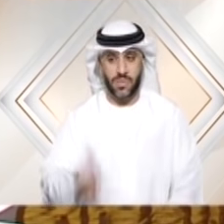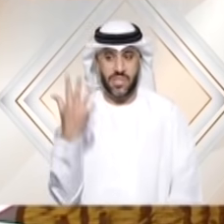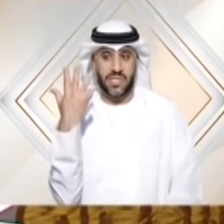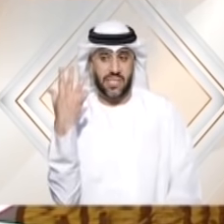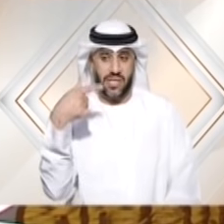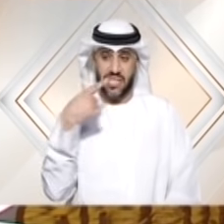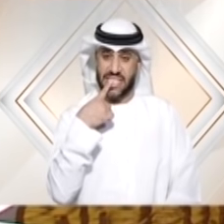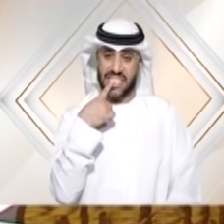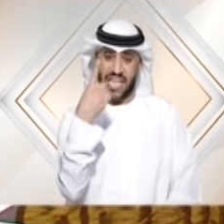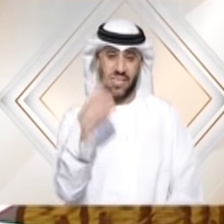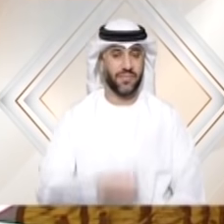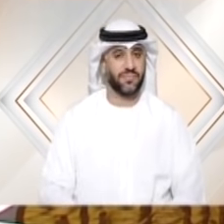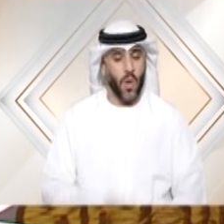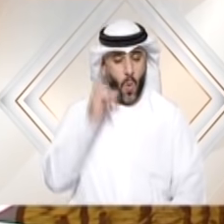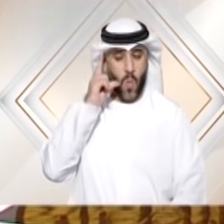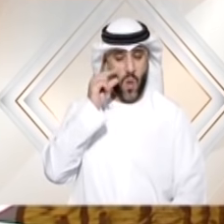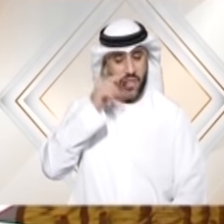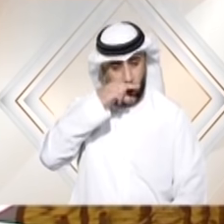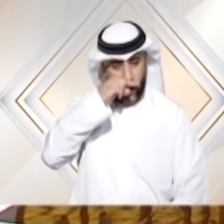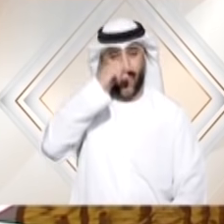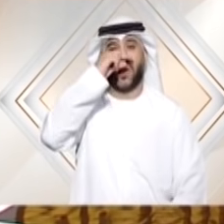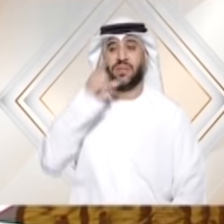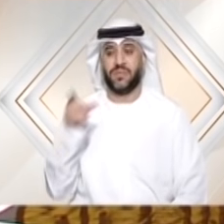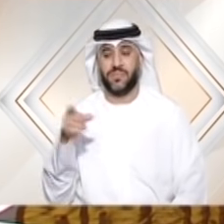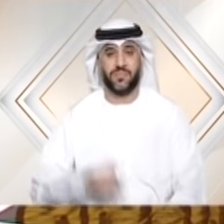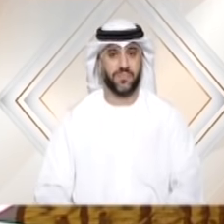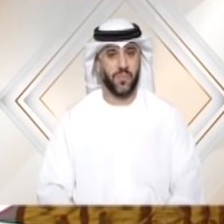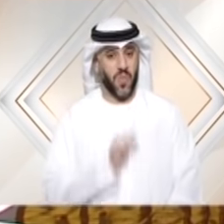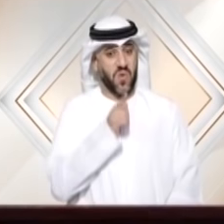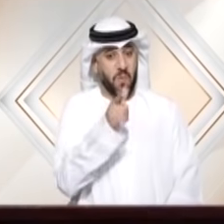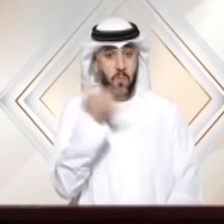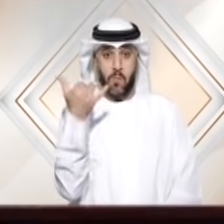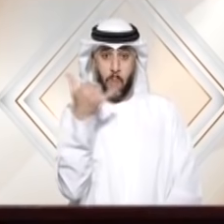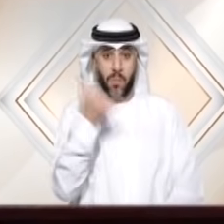كان هو عمره 19. هاي هرمون الذكورة مرتفع. المهم اقول لك حاجة،